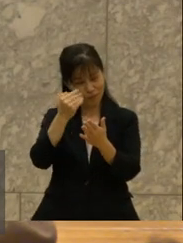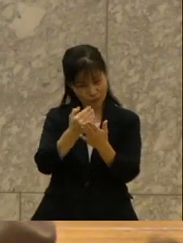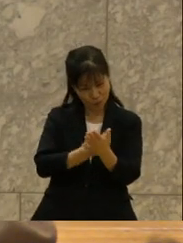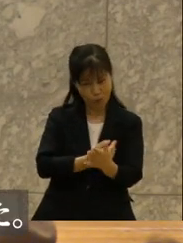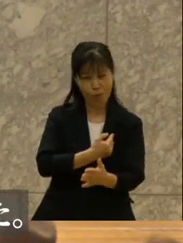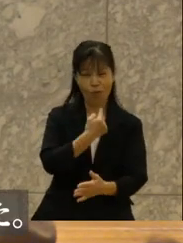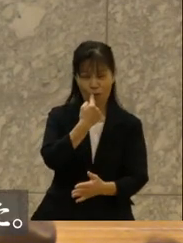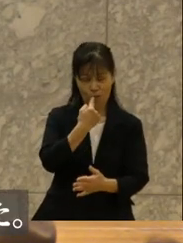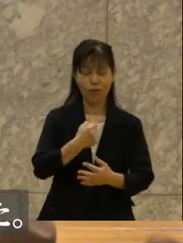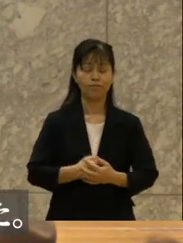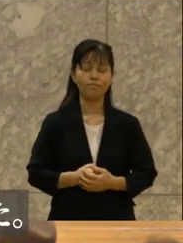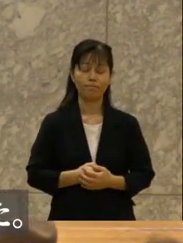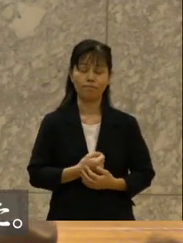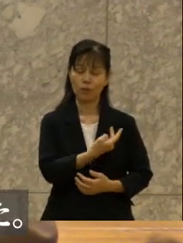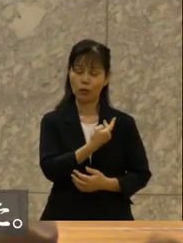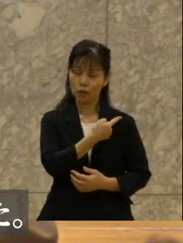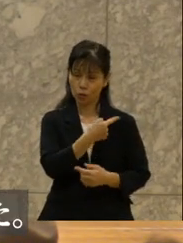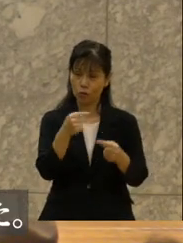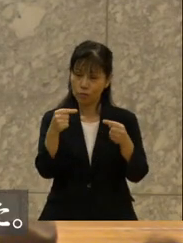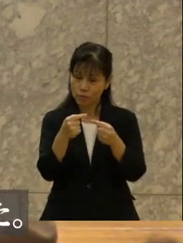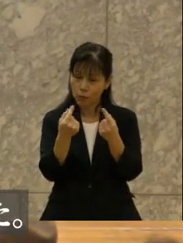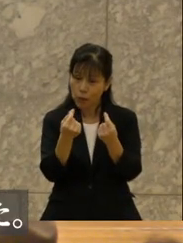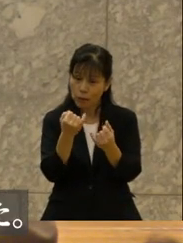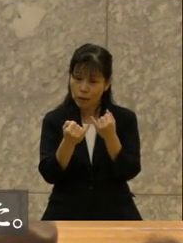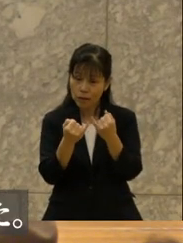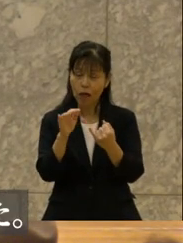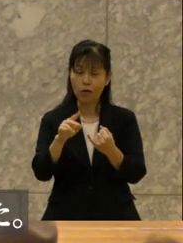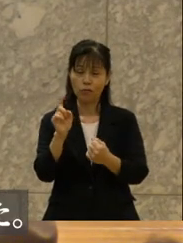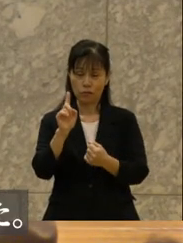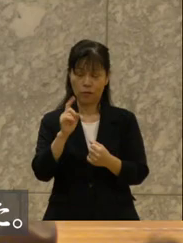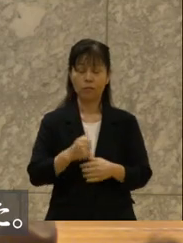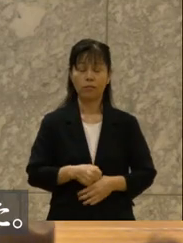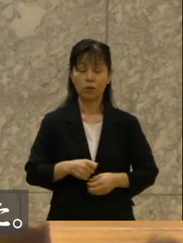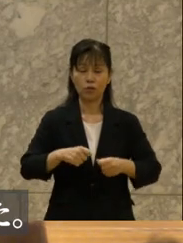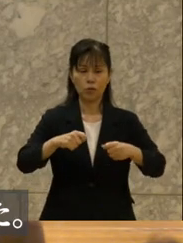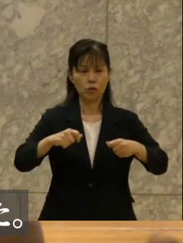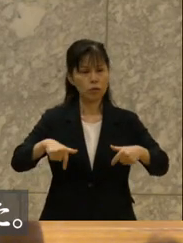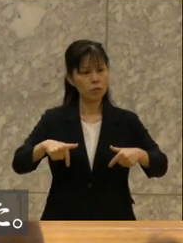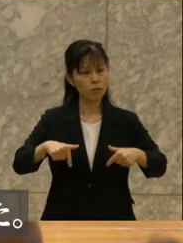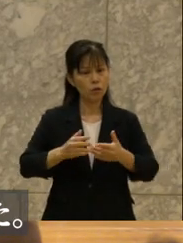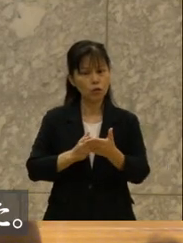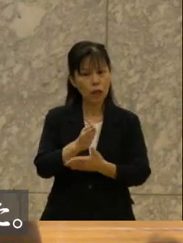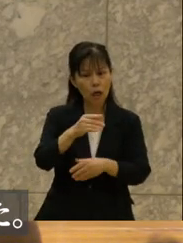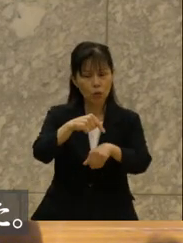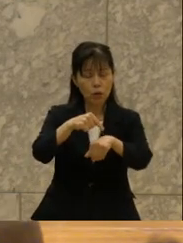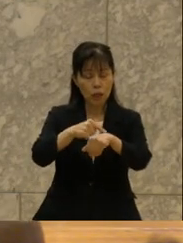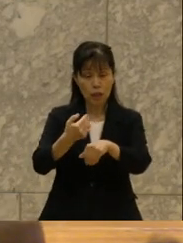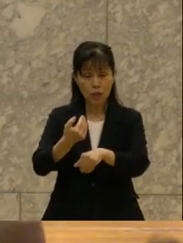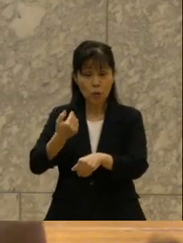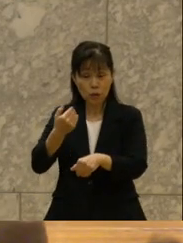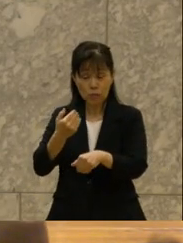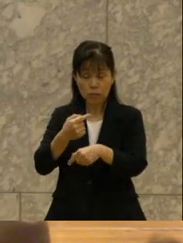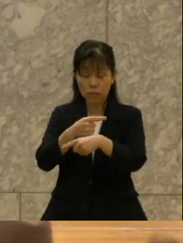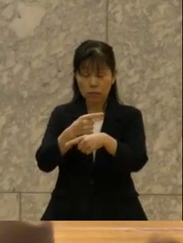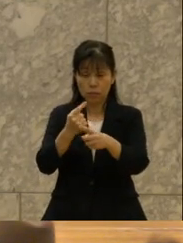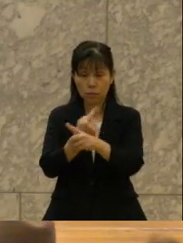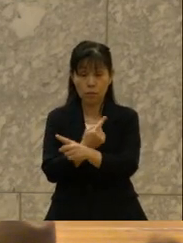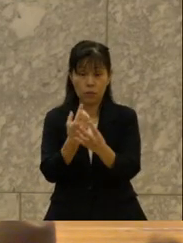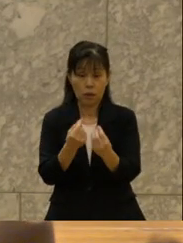山西選手の姿すごく印象的なんですけれどもお二人の共通点として今回スタート時間が直前に変更になりました